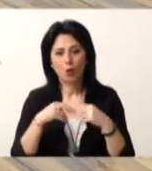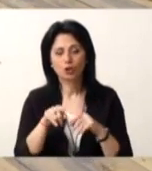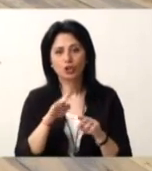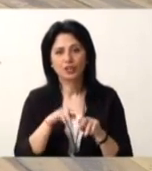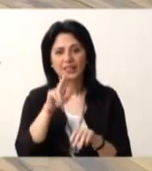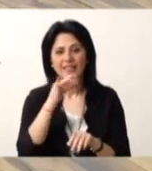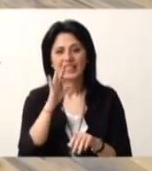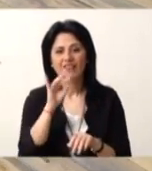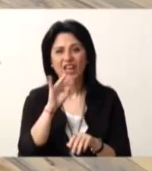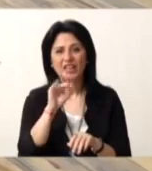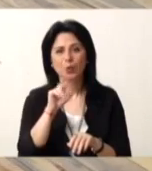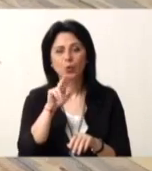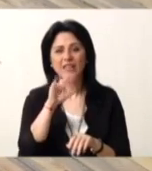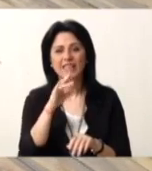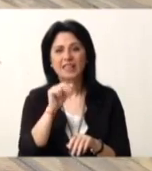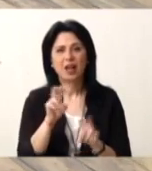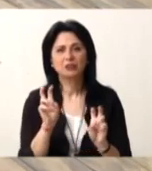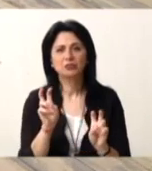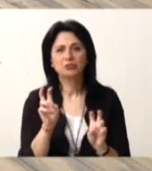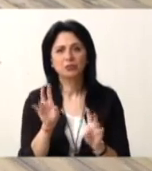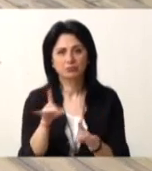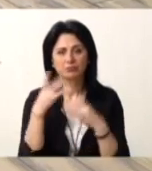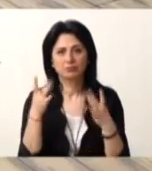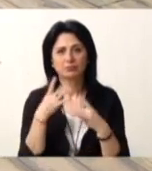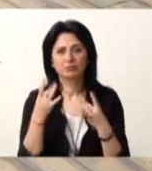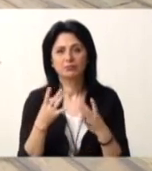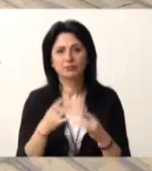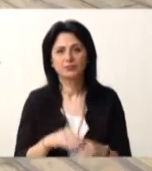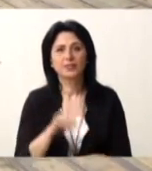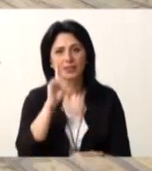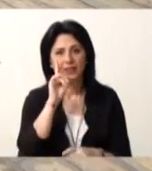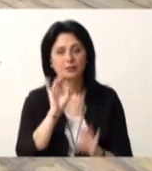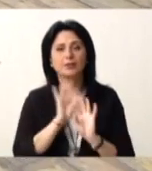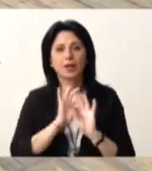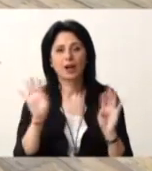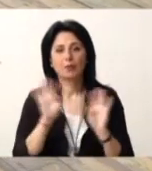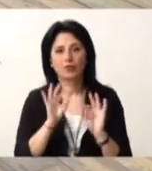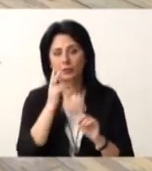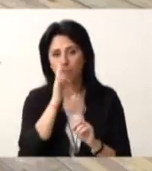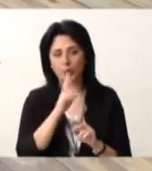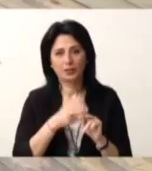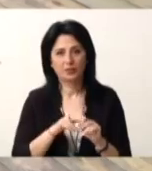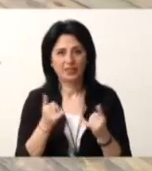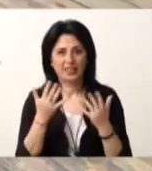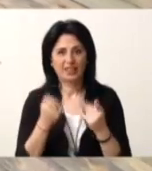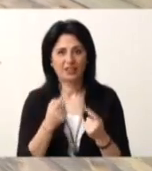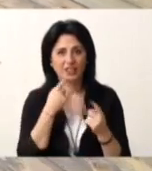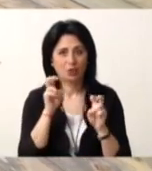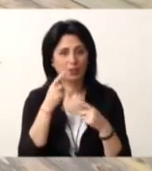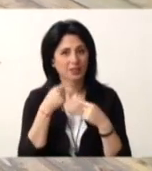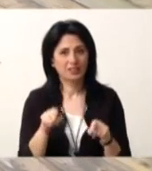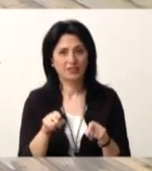წევრს დივერტიკულიტი და ეს რას ნიშნავს, ხომ ვერ განმარტავდით? სიამოვნებით განვარტავთ, მიუხედავად იმისა, რომ დღევანდელი საუბრის თემაა.